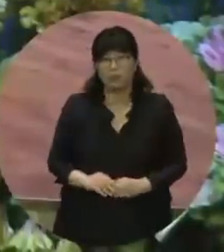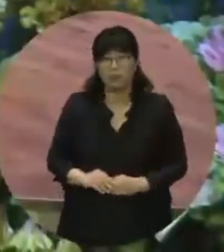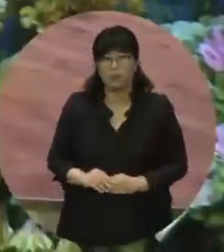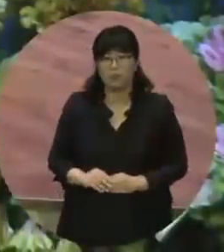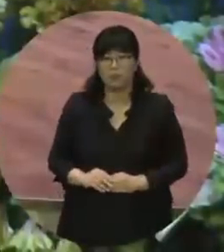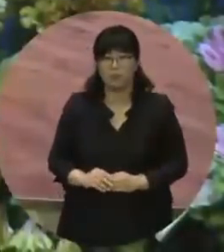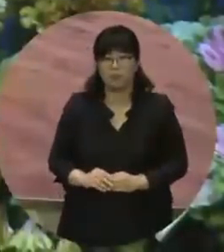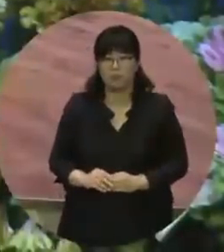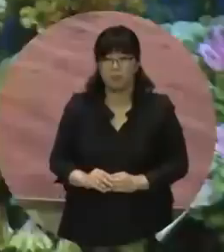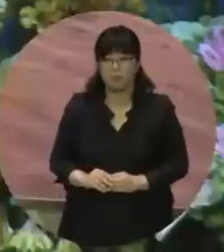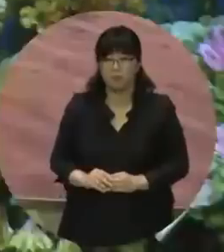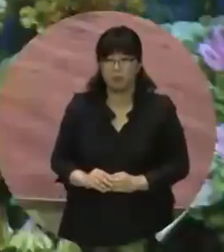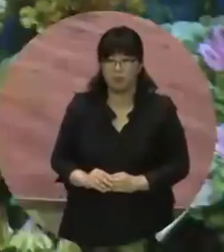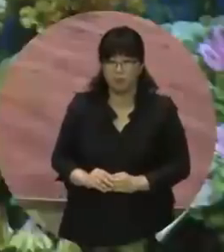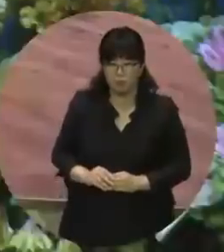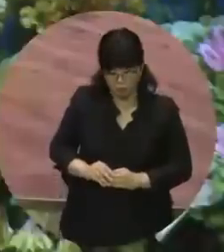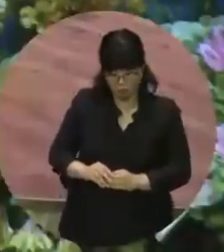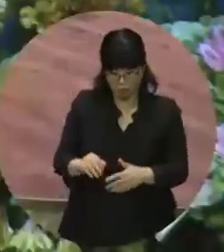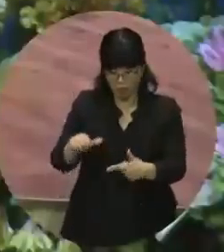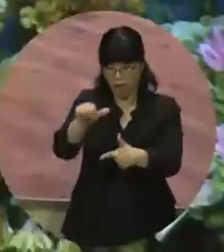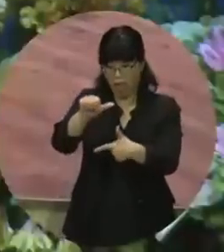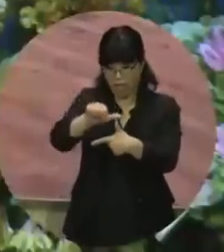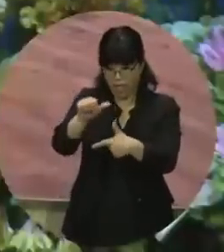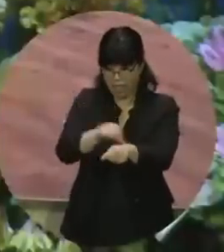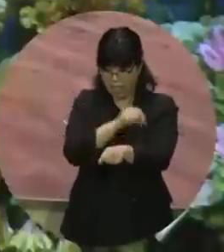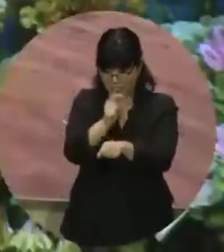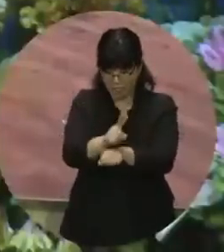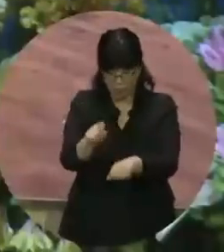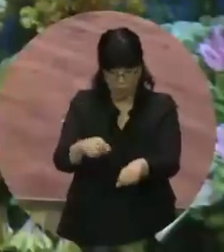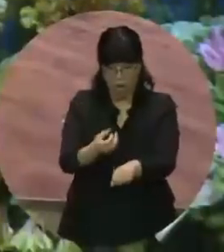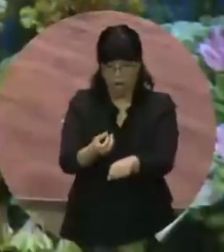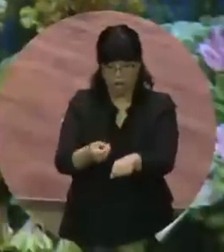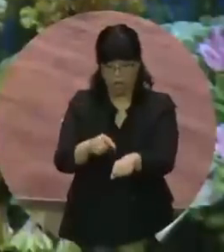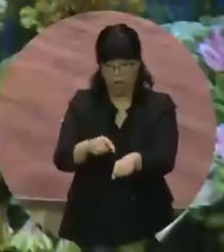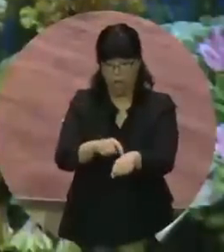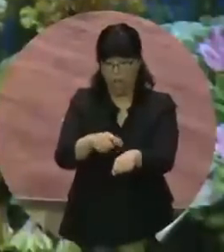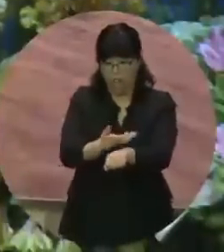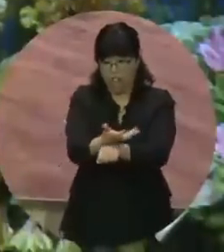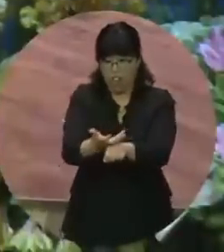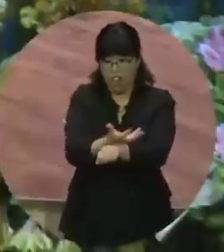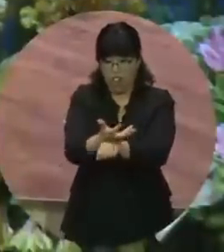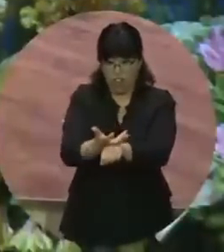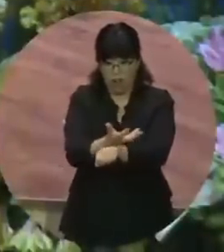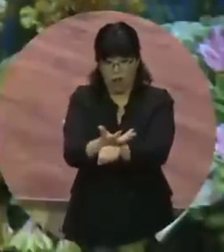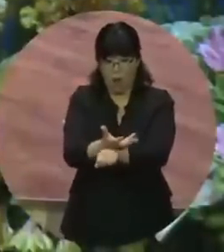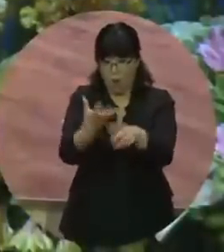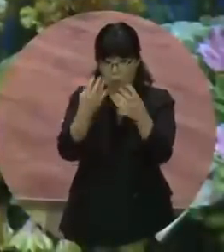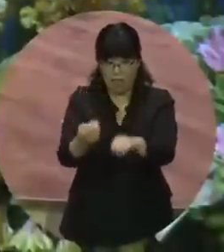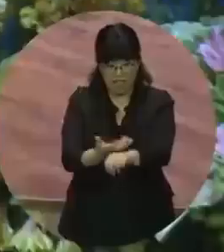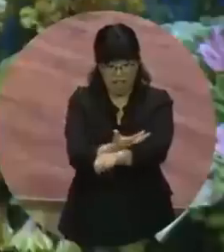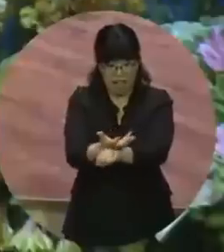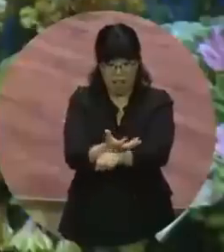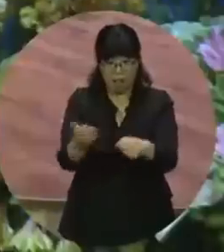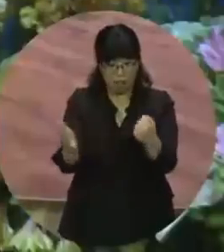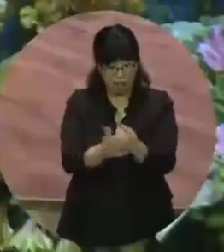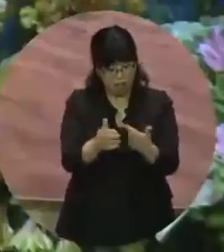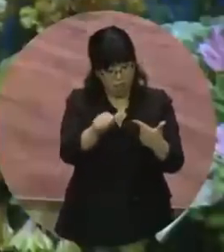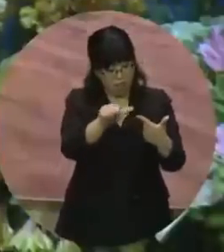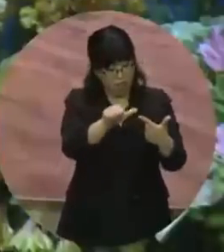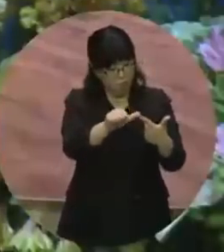어떻게 했냐? 에서가 털이 많았어. 털이 많은 게 야곱은 털이 없어. 그러니까 염소 새끼 가죽을 딱